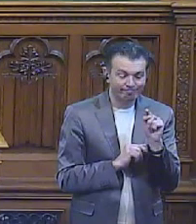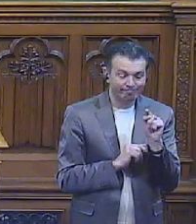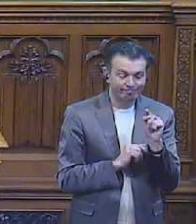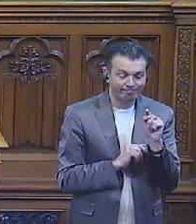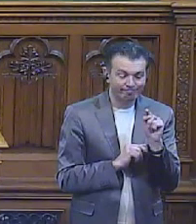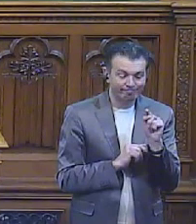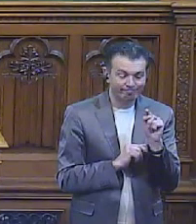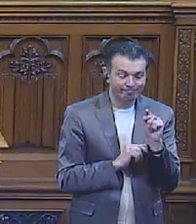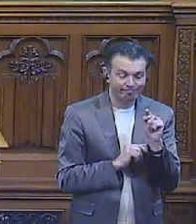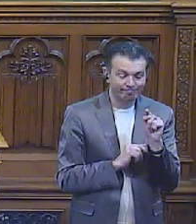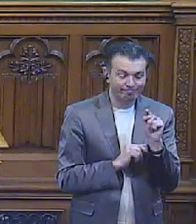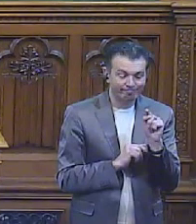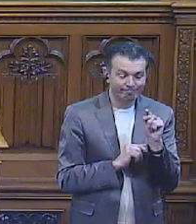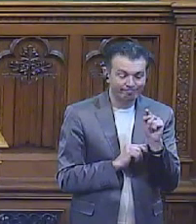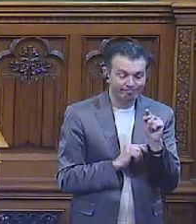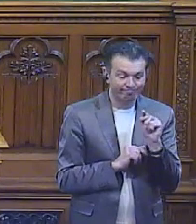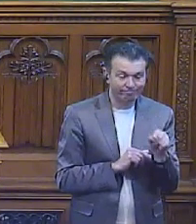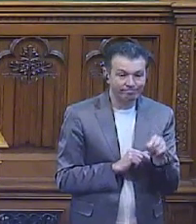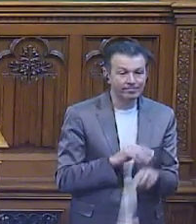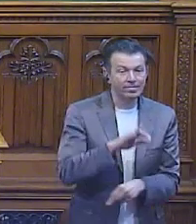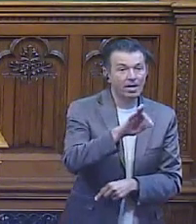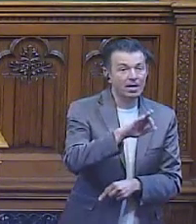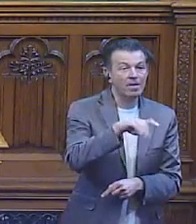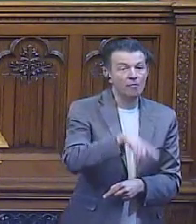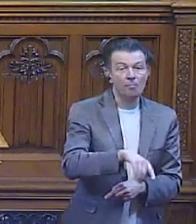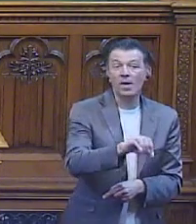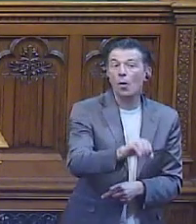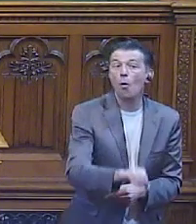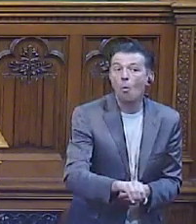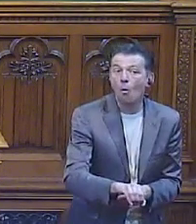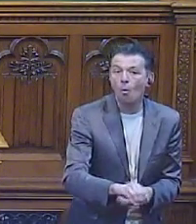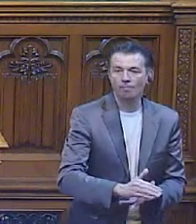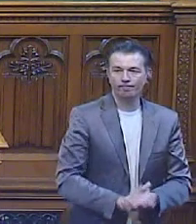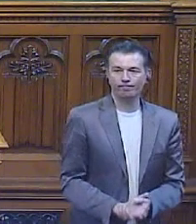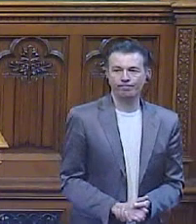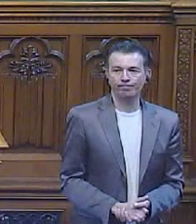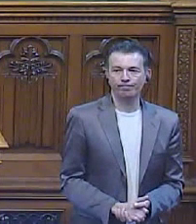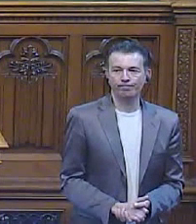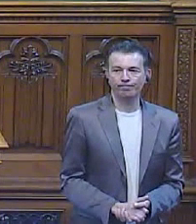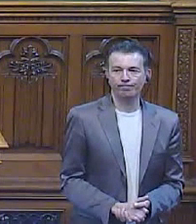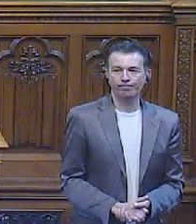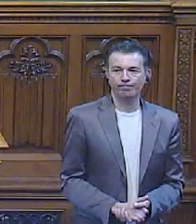zu? Sie können sicher alle erraten, die FPÖ ist es gewesen.